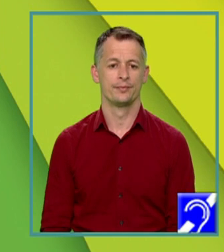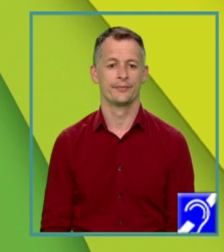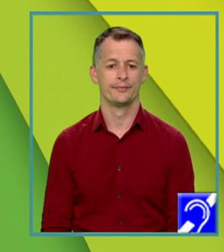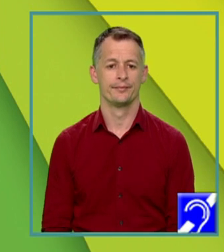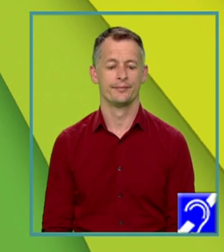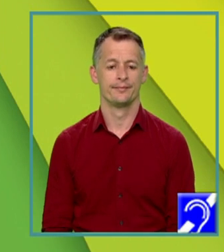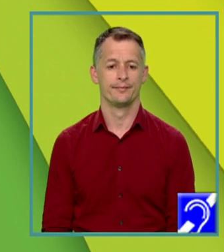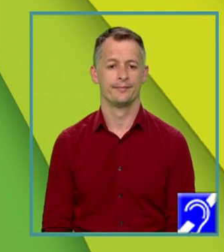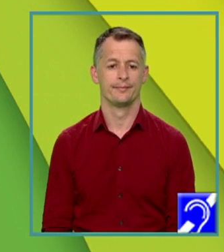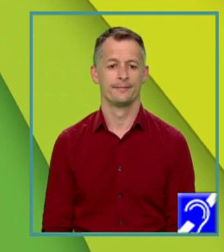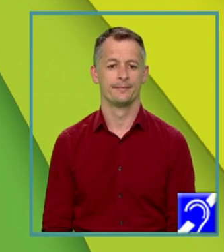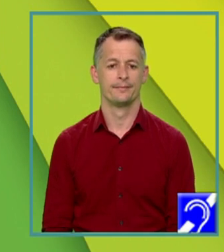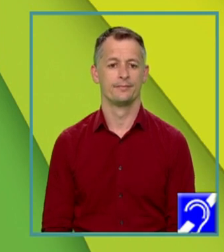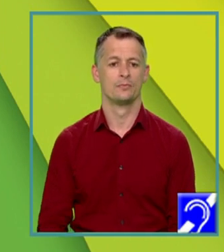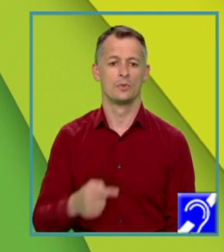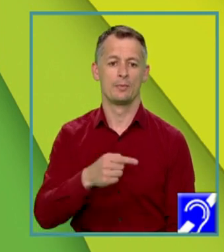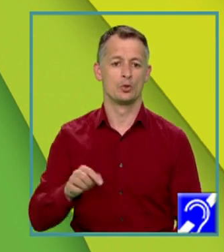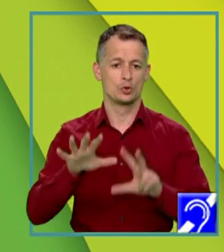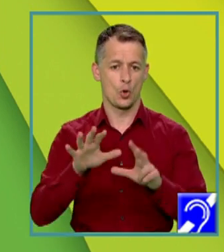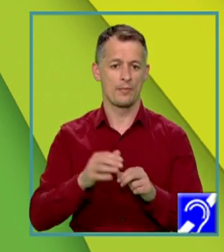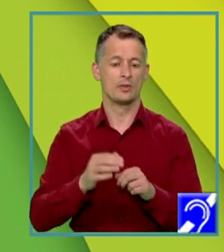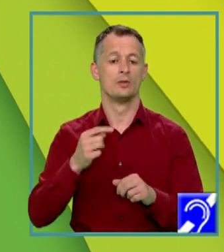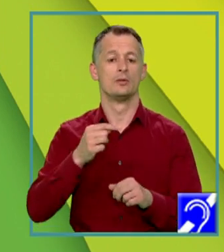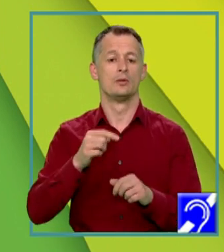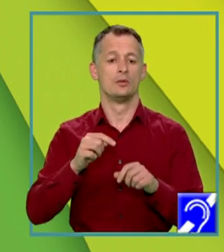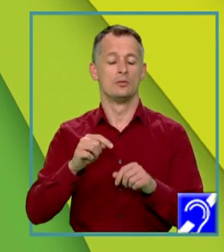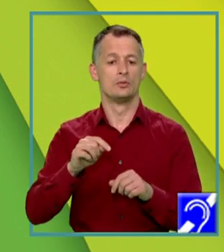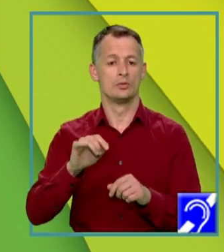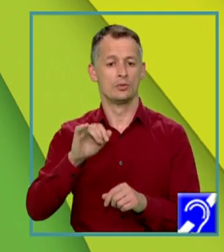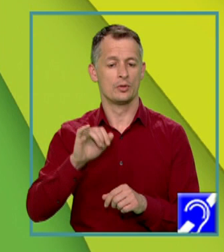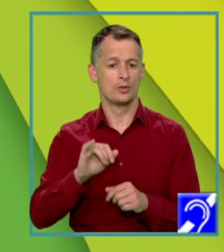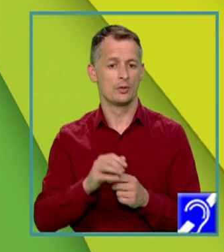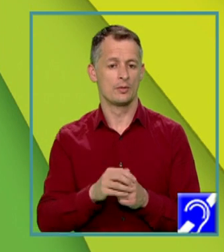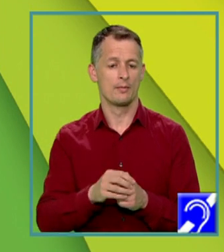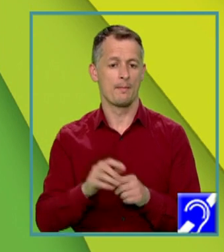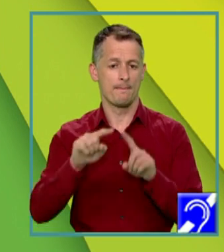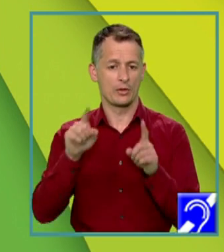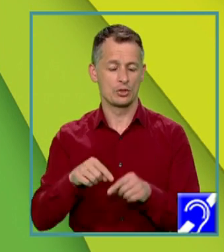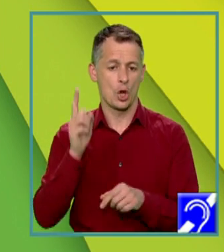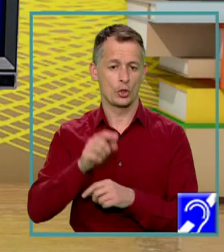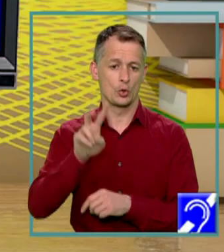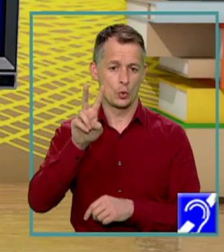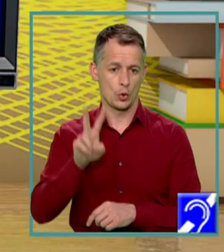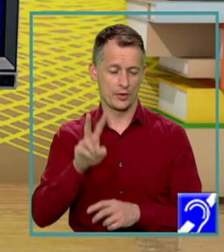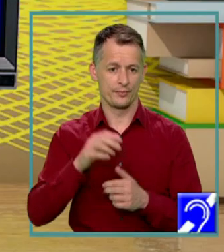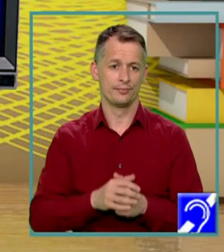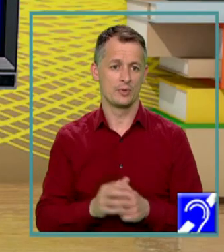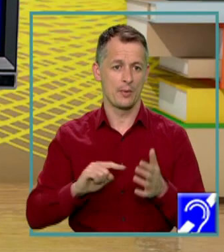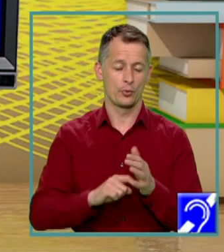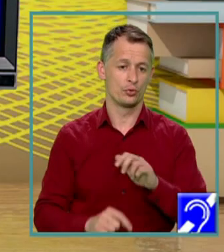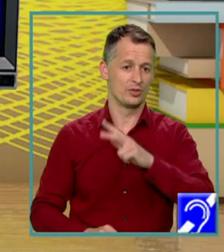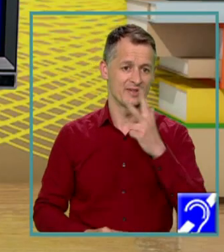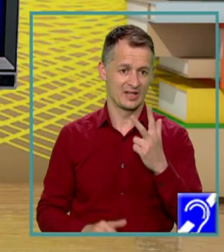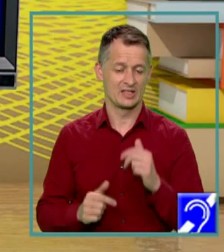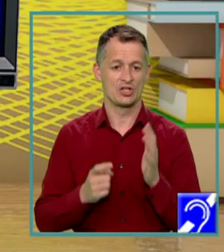zero adică minus 8 înmulțit cu matricea unitate de ordinul doi la punctul 3